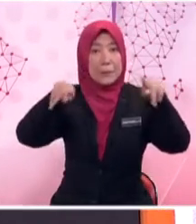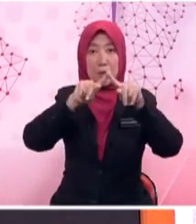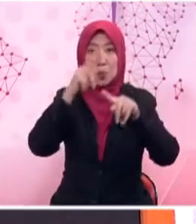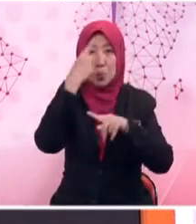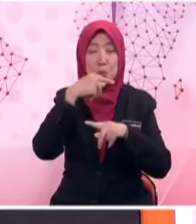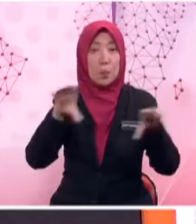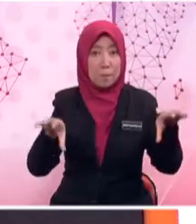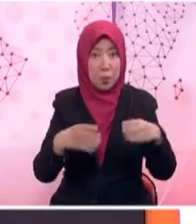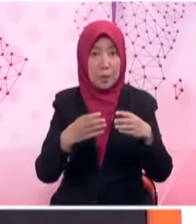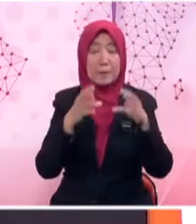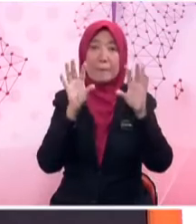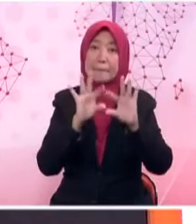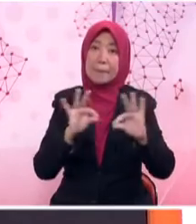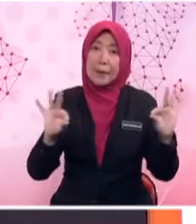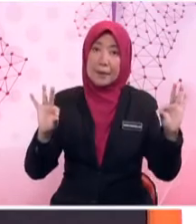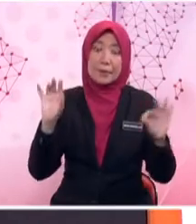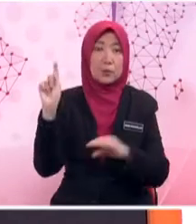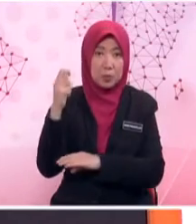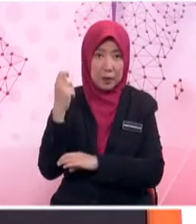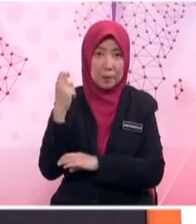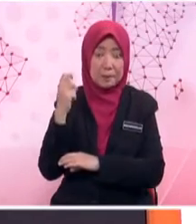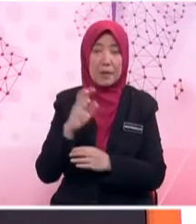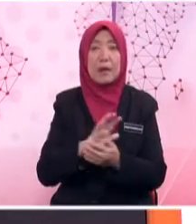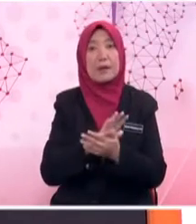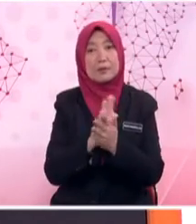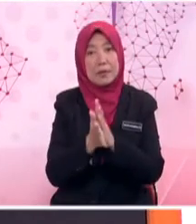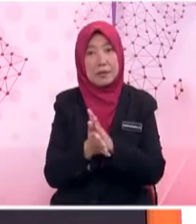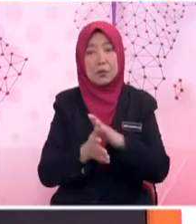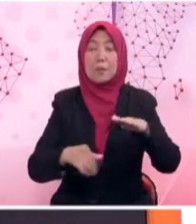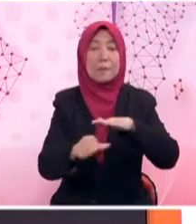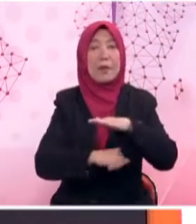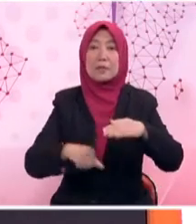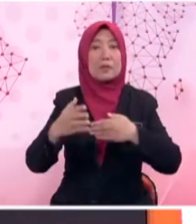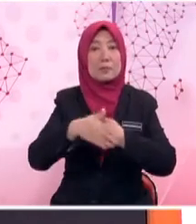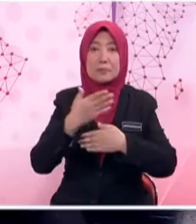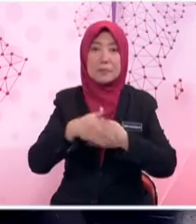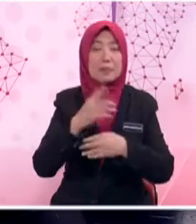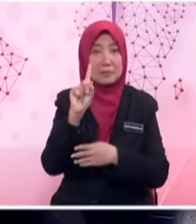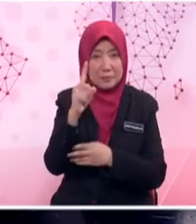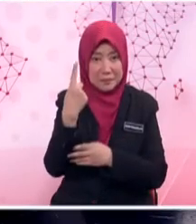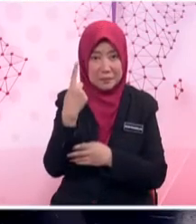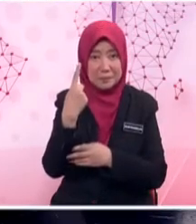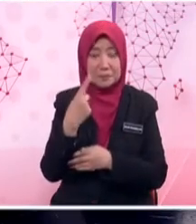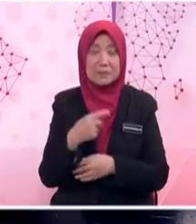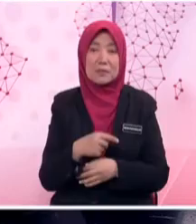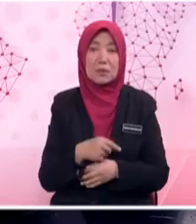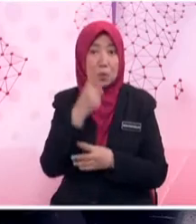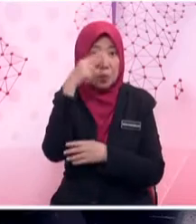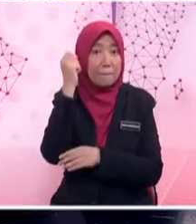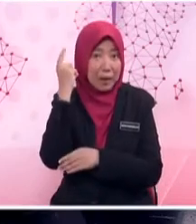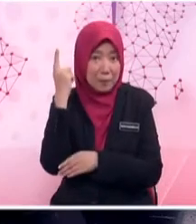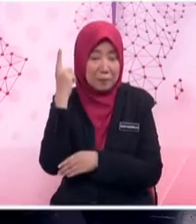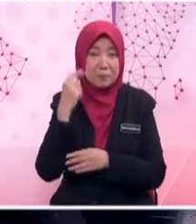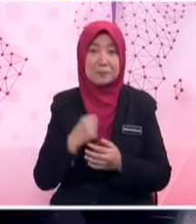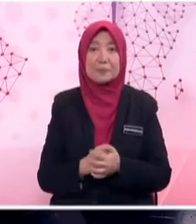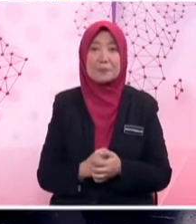membina ayat tunggal. So ayat kita lebih basic ya, lebih mudah ya untuk difahami oleh murid. Kita